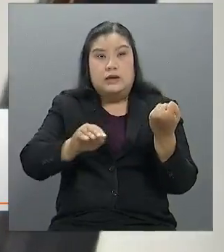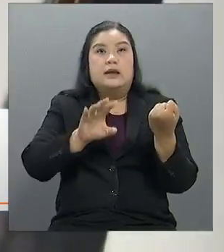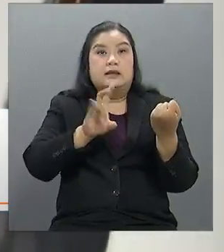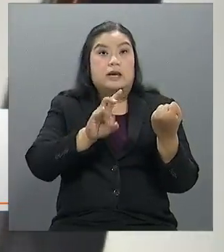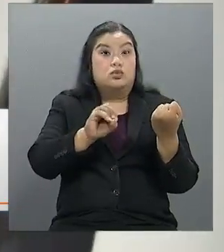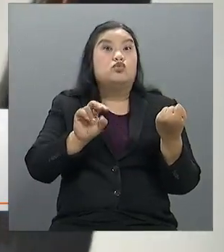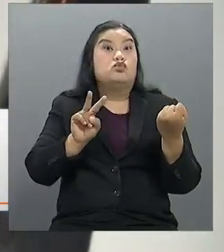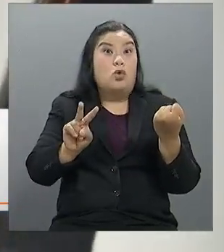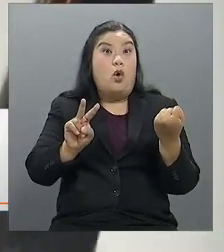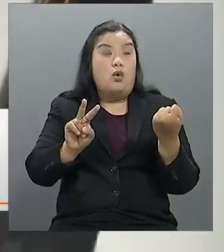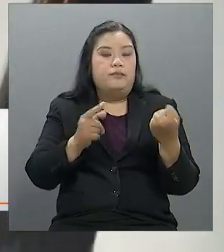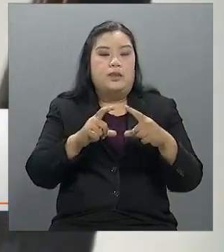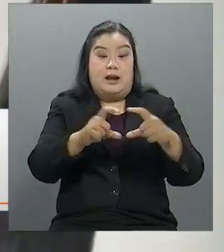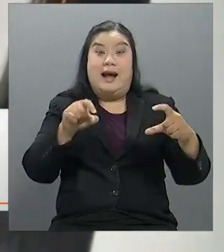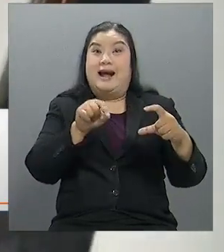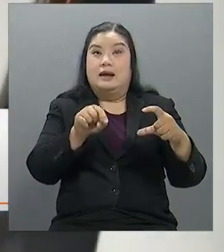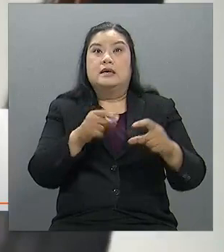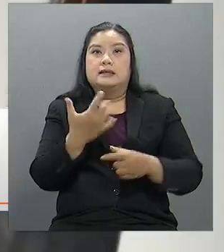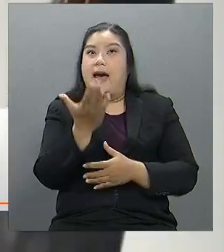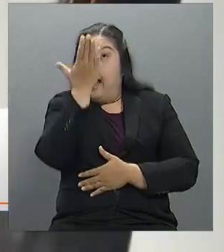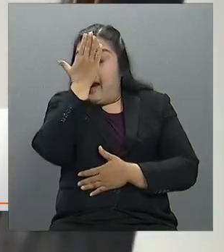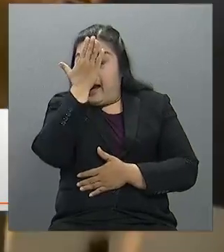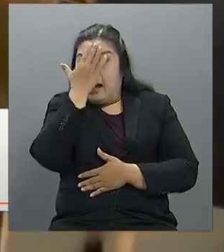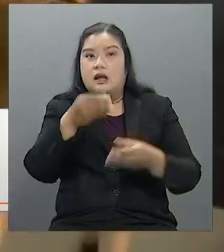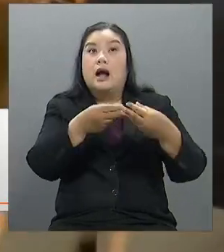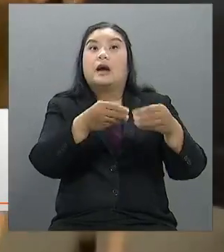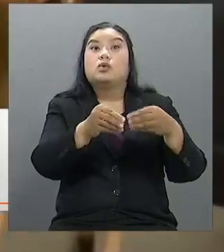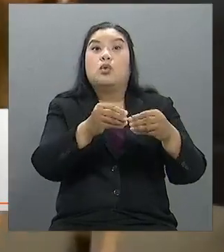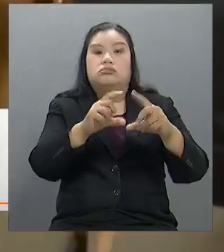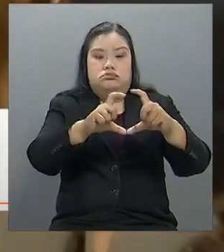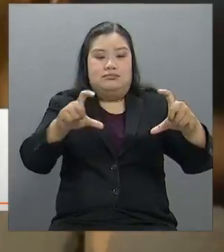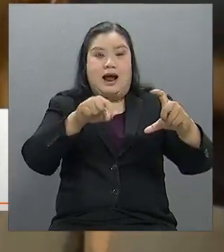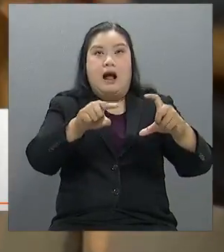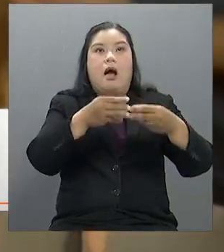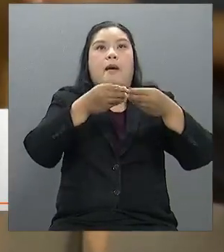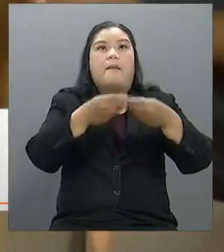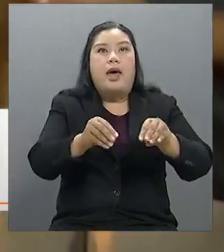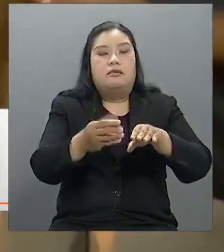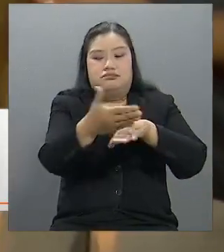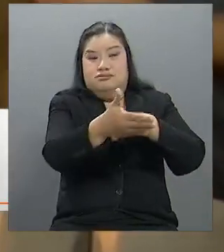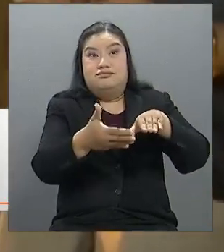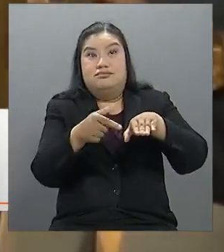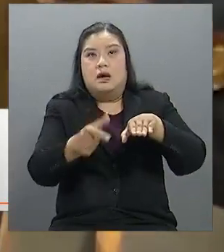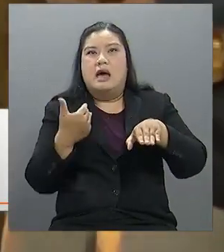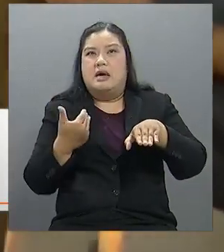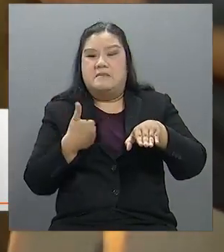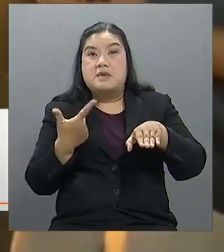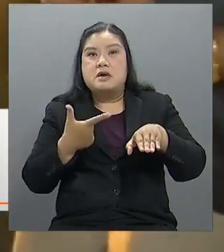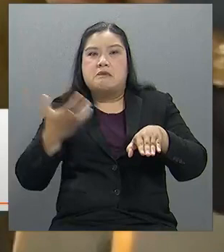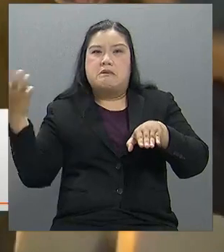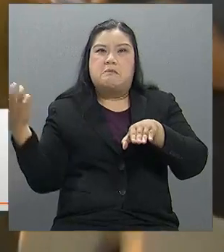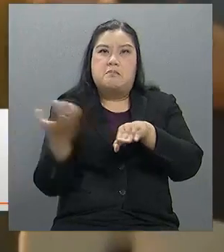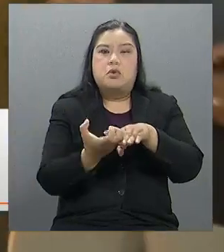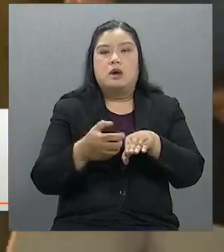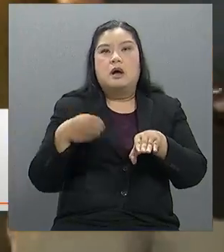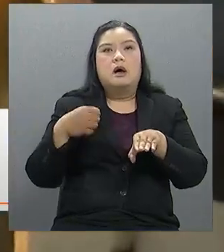พหน้ารถนี่เห็นไหมคะกระจกแตกละเอียดทั้งบานเลยค่ะแล้วก็มีรอยถูกของแข็งกระแทกเข้าที่มุมกระจกด้านค